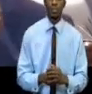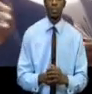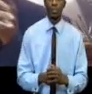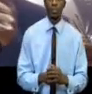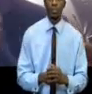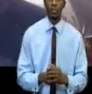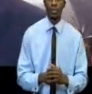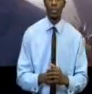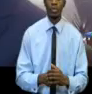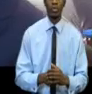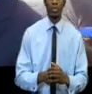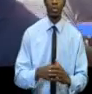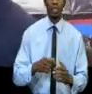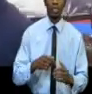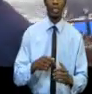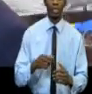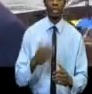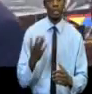ilimupendeza